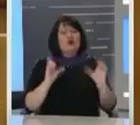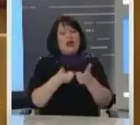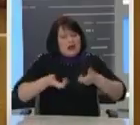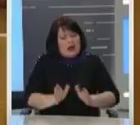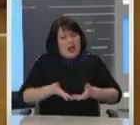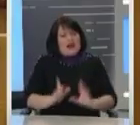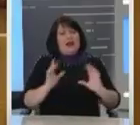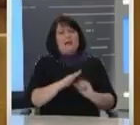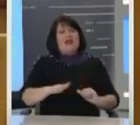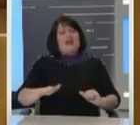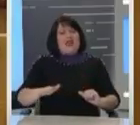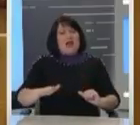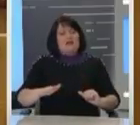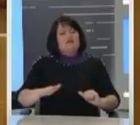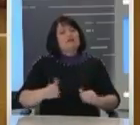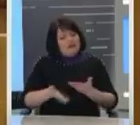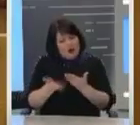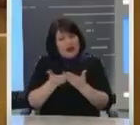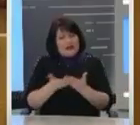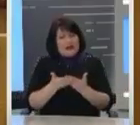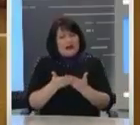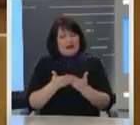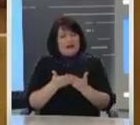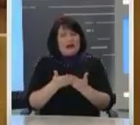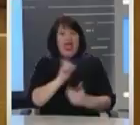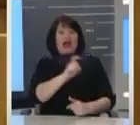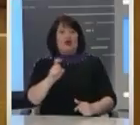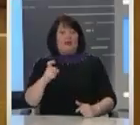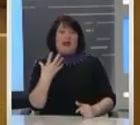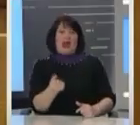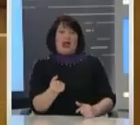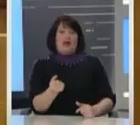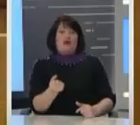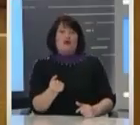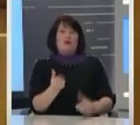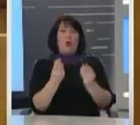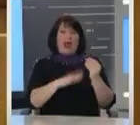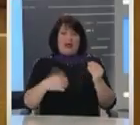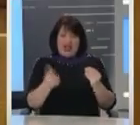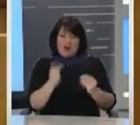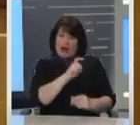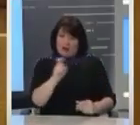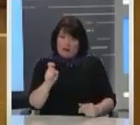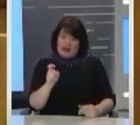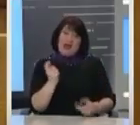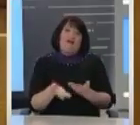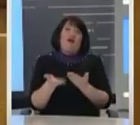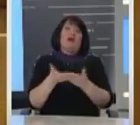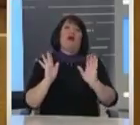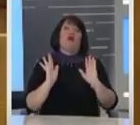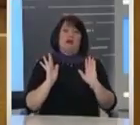οικογένειες και βέβαια όχι επιδόματα στους εκατομμυριούχους πολύτεκνους. Αλλά να είμαστε